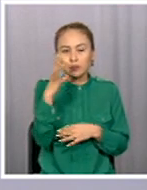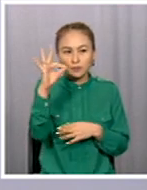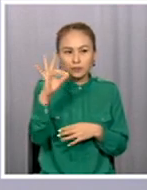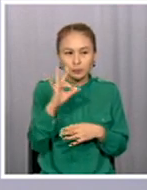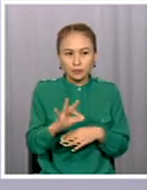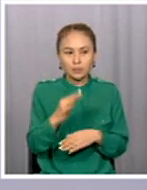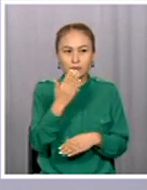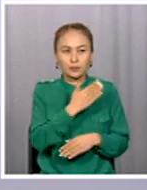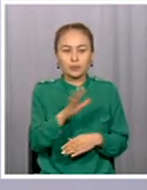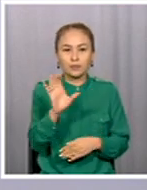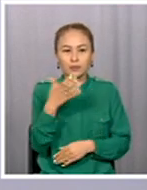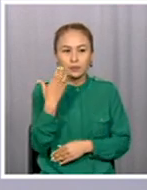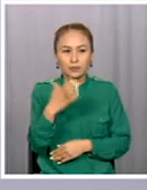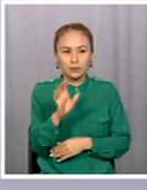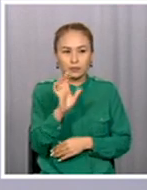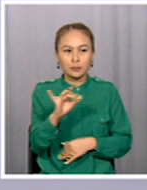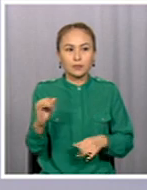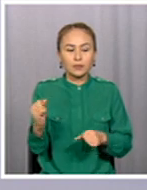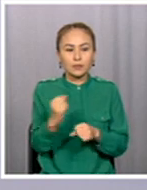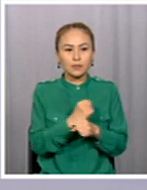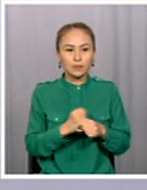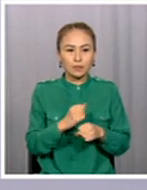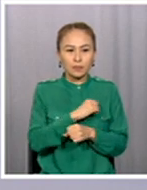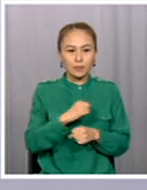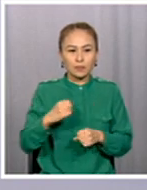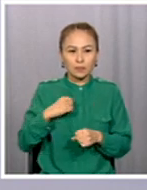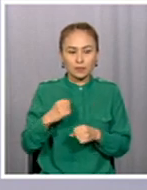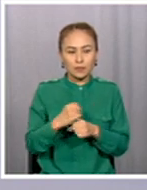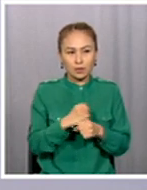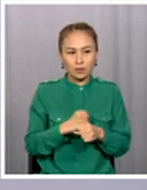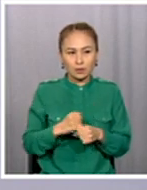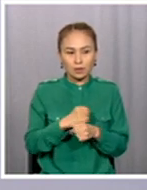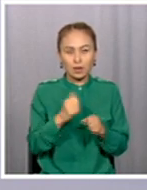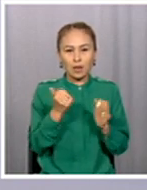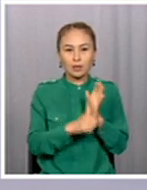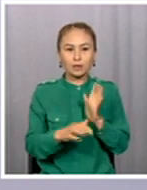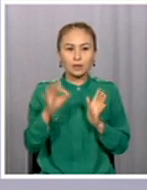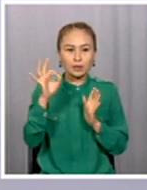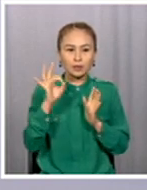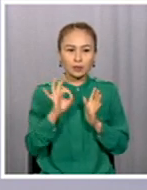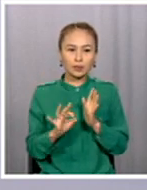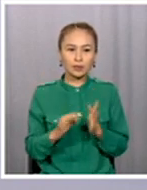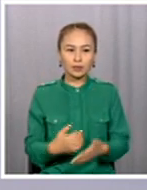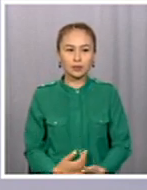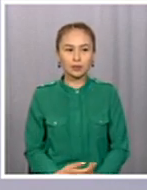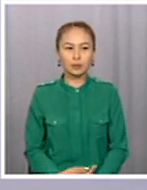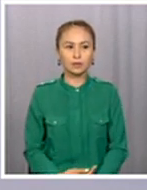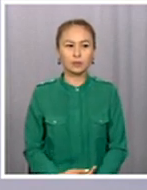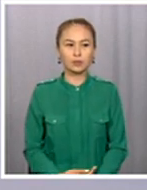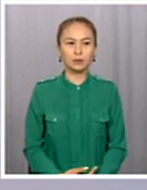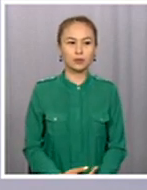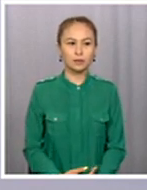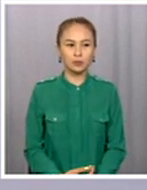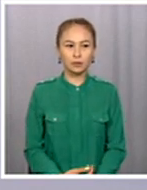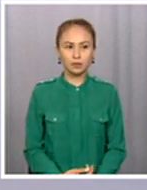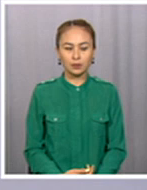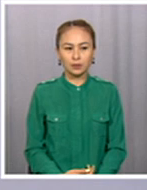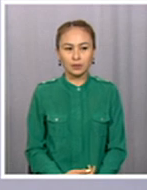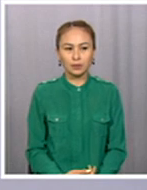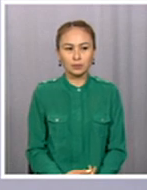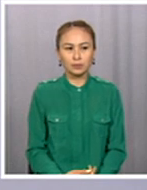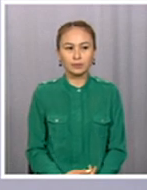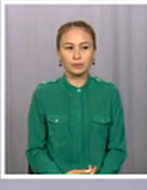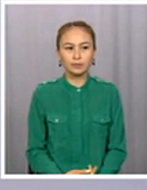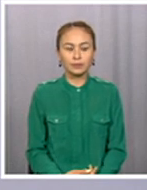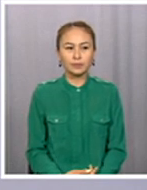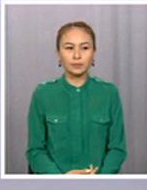ол күміс екен. Және ең көп бөлікті алып тұрған ол 60%, яғни қалай екен. Олай болса, мына жерде қоспаның